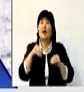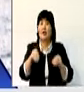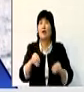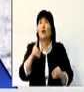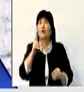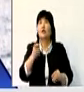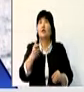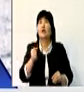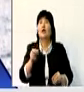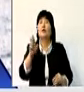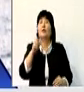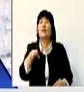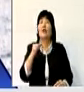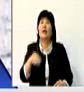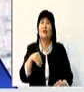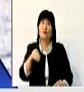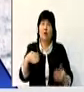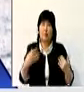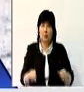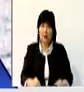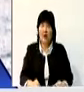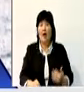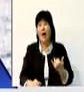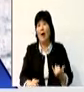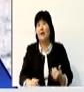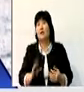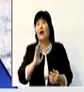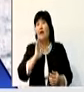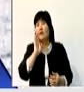гектар жерге бидай тұқымын орналастырдық. Қазіргі таңда